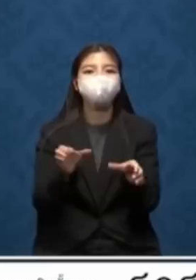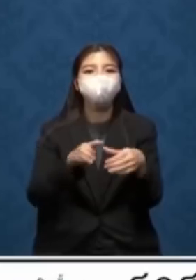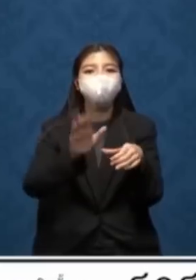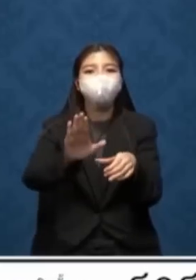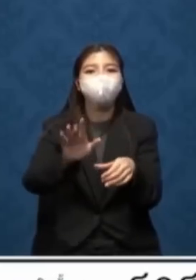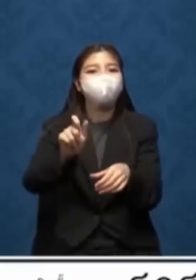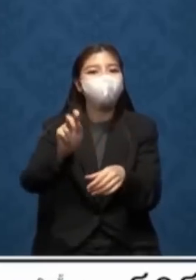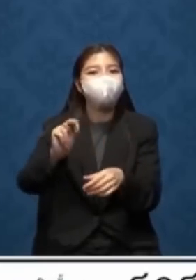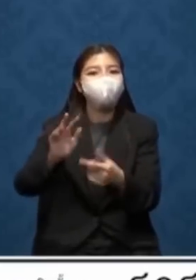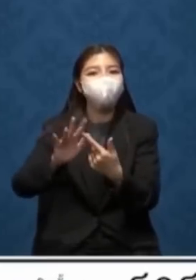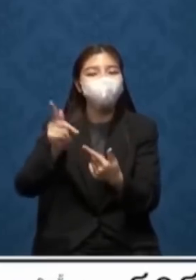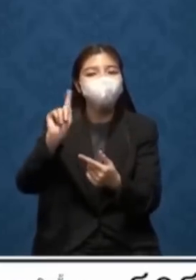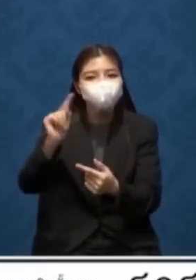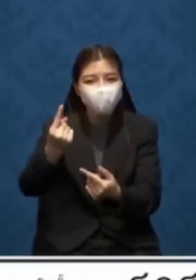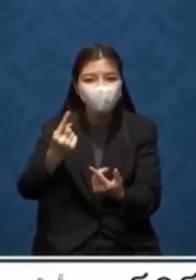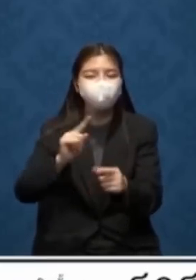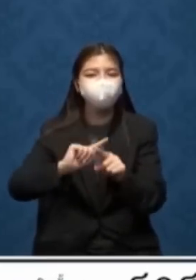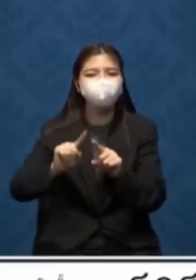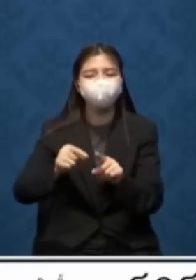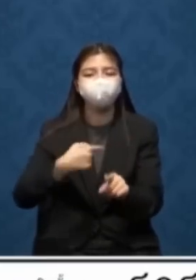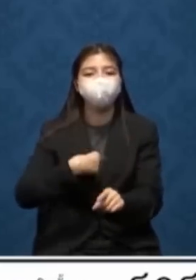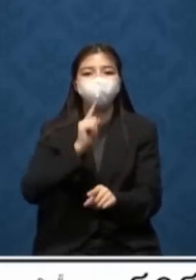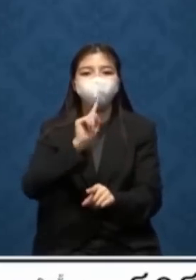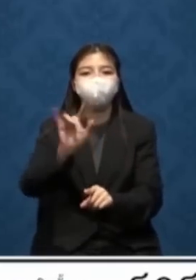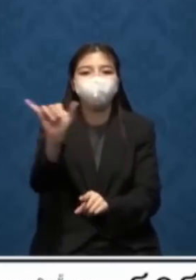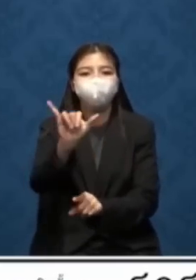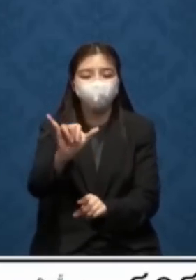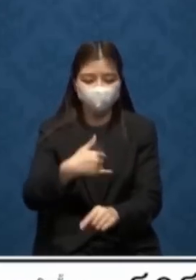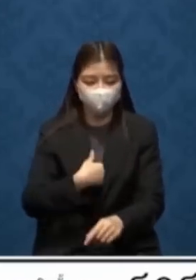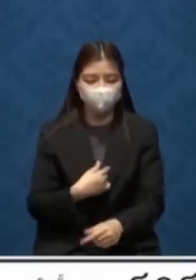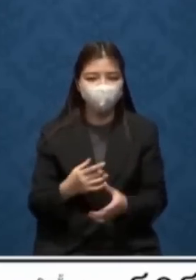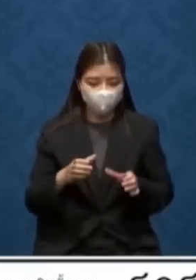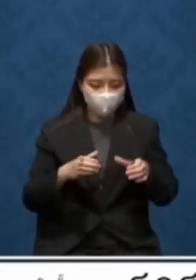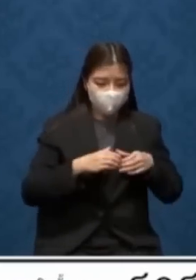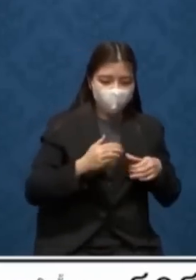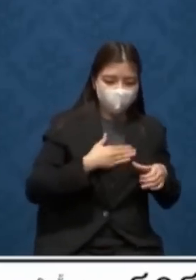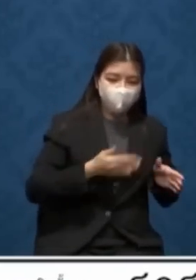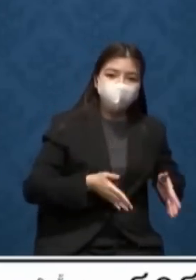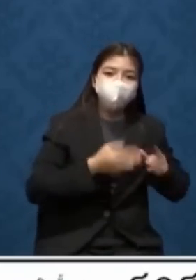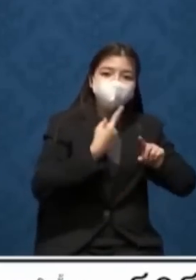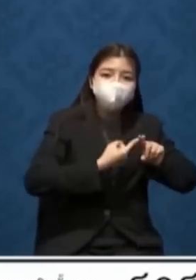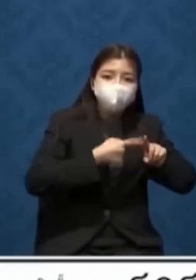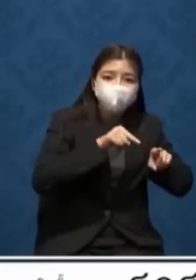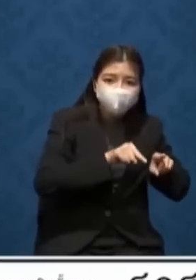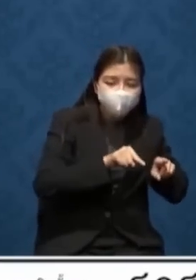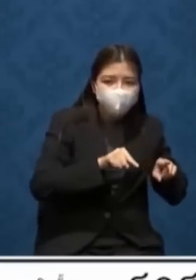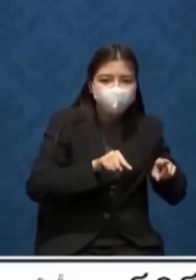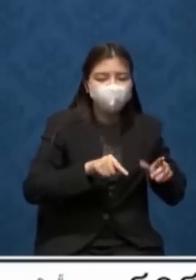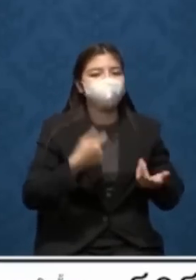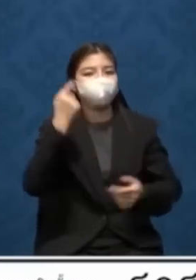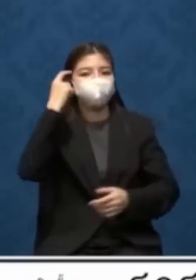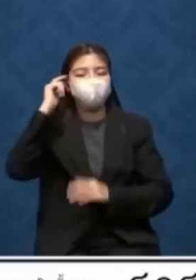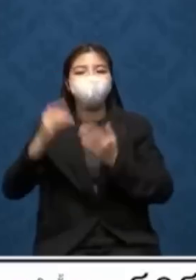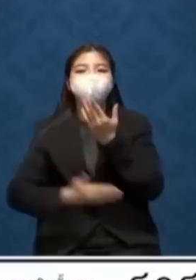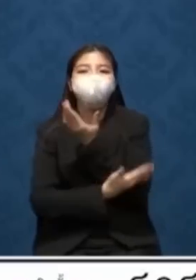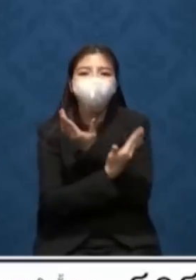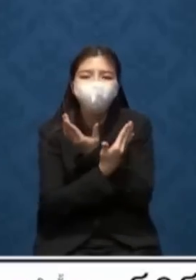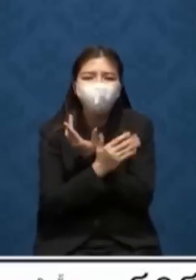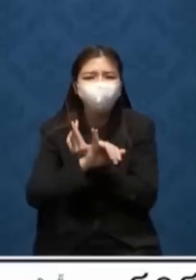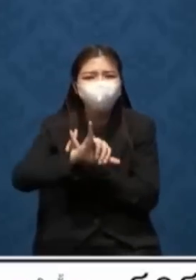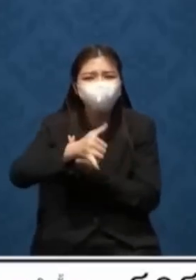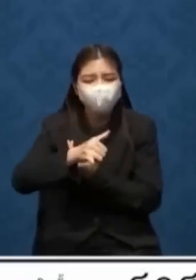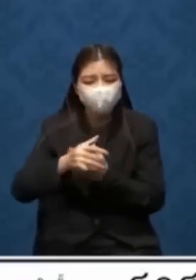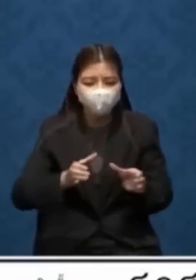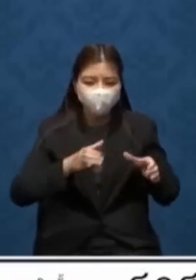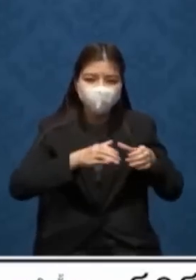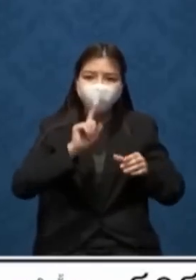ครับผมก็ไม่ได้กล่าวหามันไม่ใช่ว่าเราพรรคนี้ไปเช่าที่ของเราไม่มีโอกาสรู้หรอกครับว่าพรร